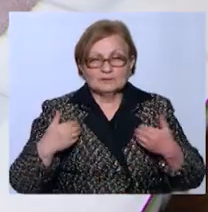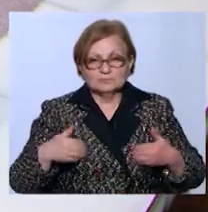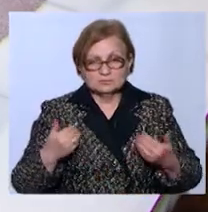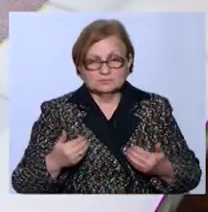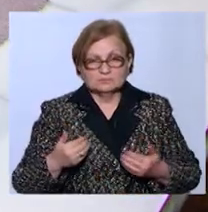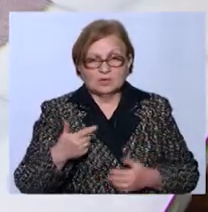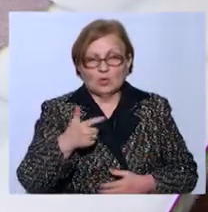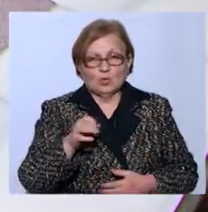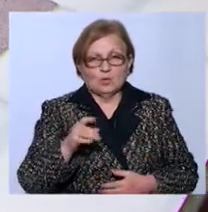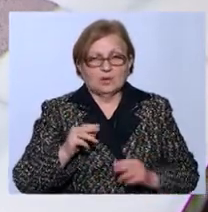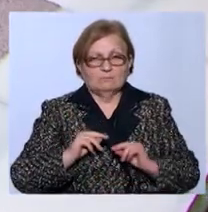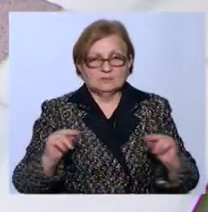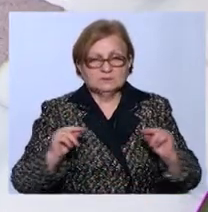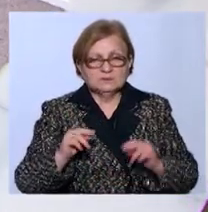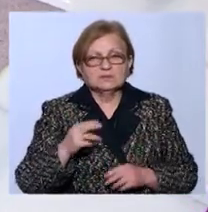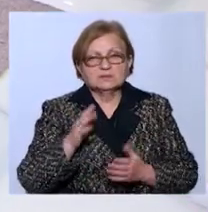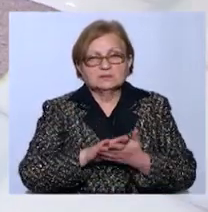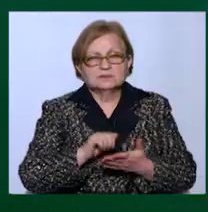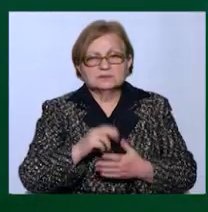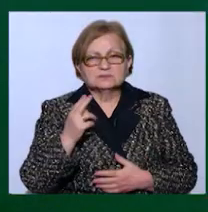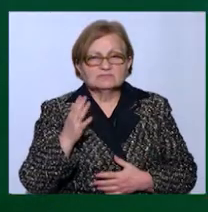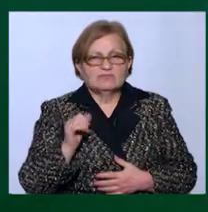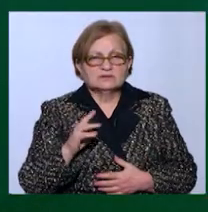მოგესალმებათ, როგორც მასწავლებელი იგივე ცვანციკა მასი.